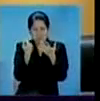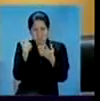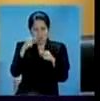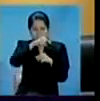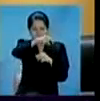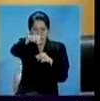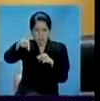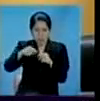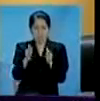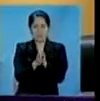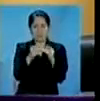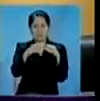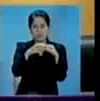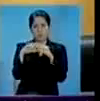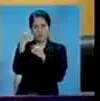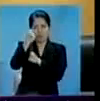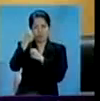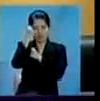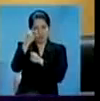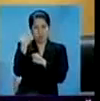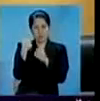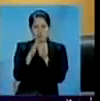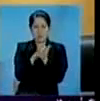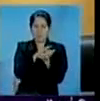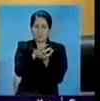ในหมู่พี่น้องประชาชนที่ยังไม่กลับบ้านในวันนั้น